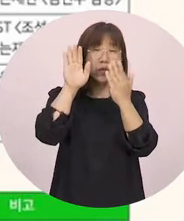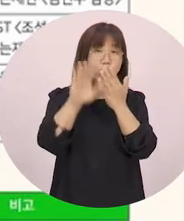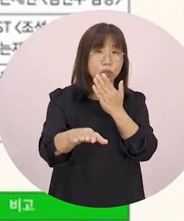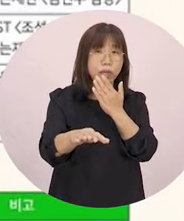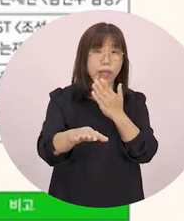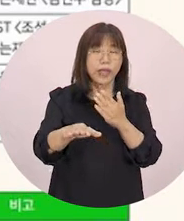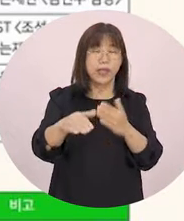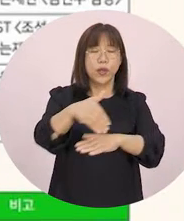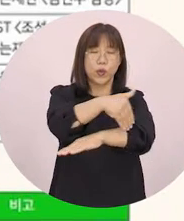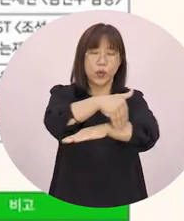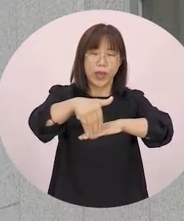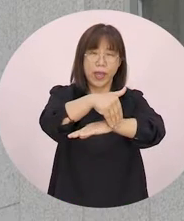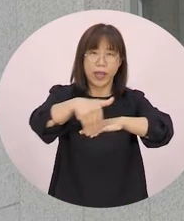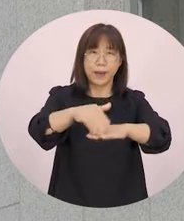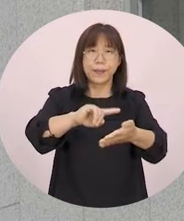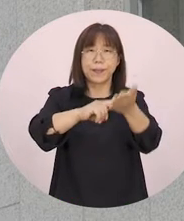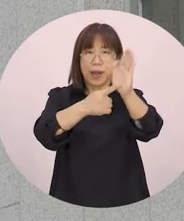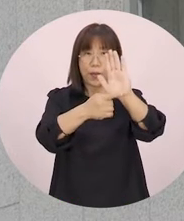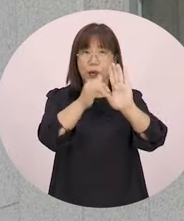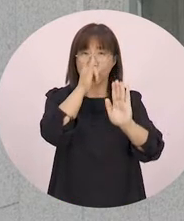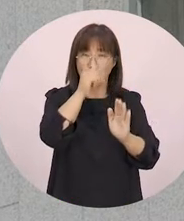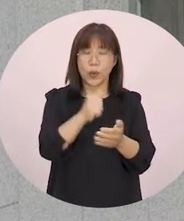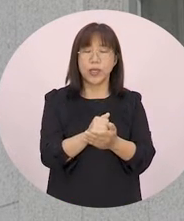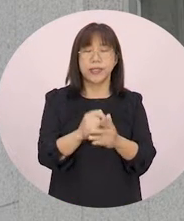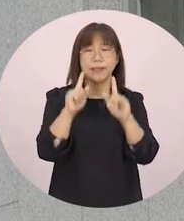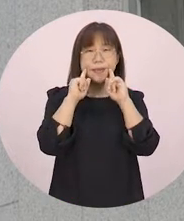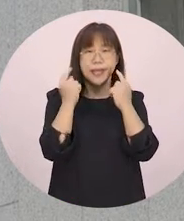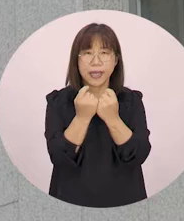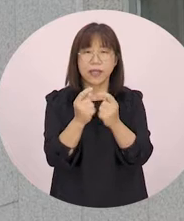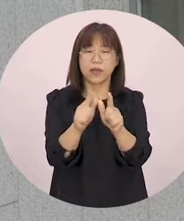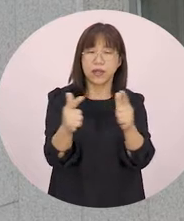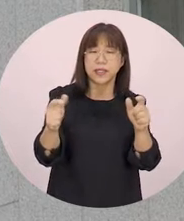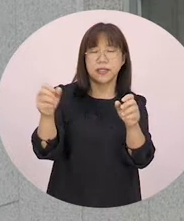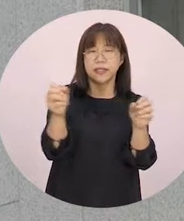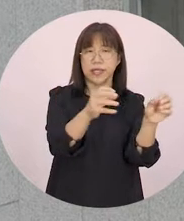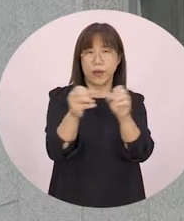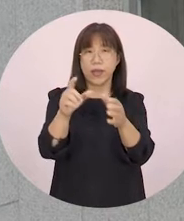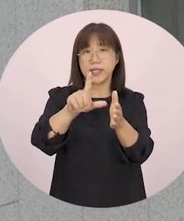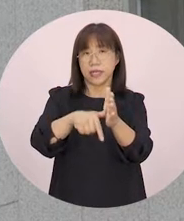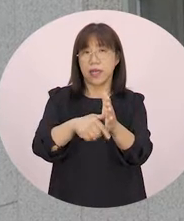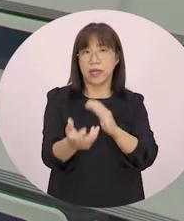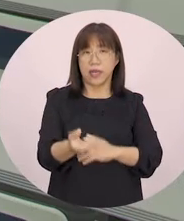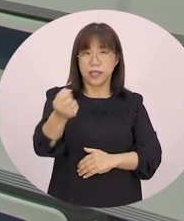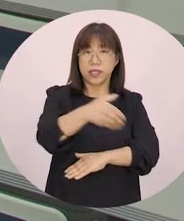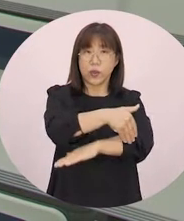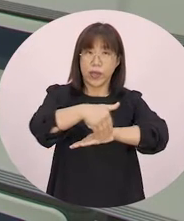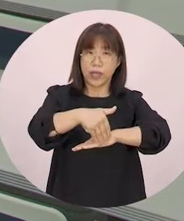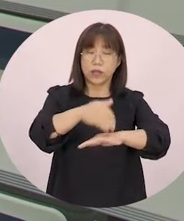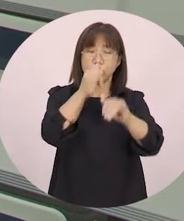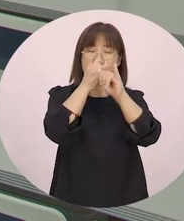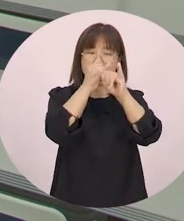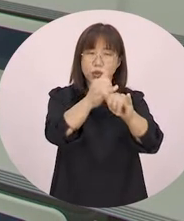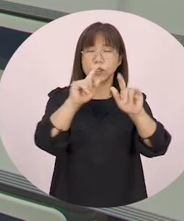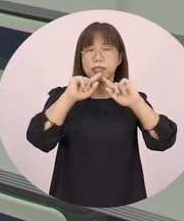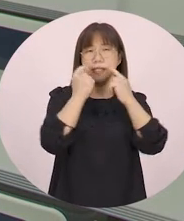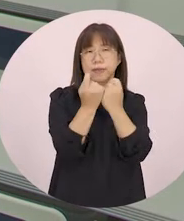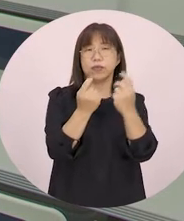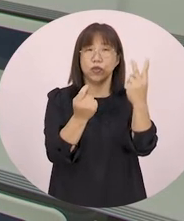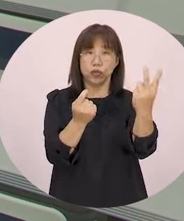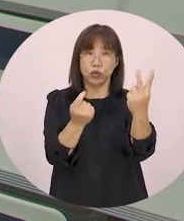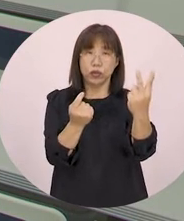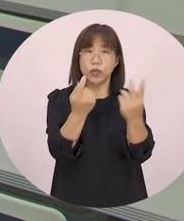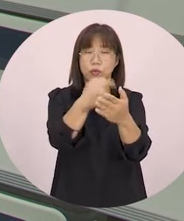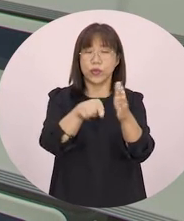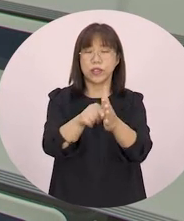4 업계 발표회를 열어 참가자들이 본인만의 사업을 선보일 시간도 가질 예정입니다 특이 우수 참여자 두